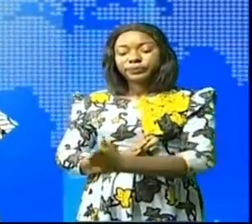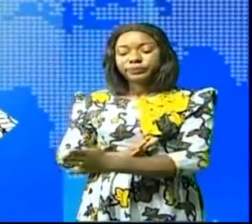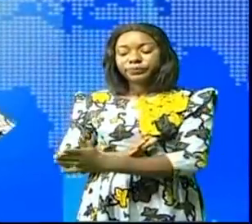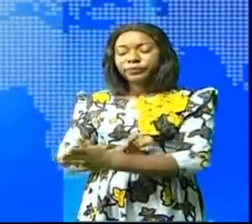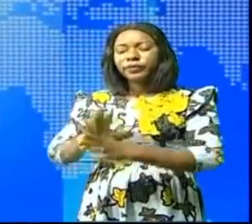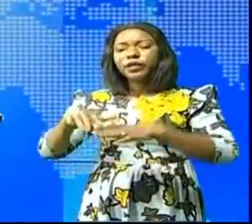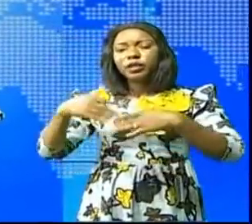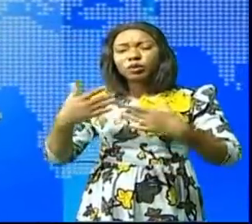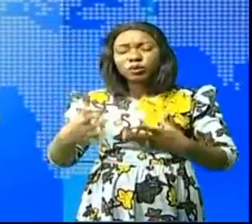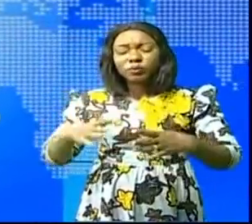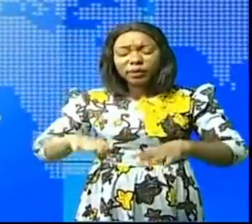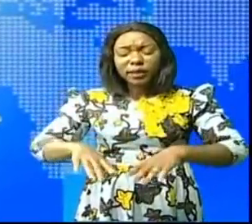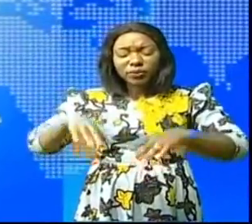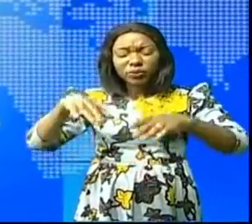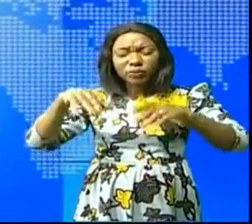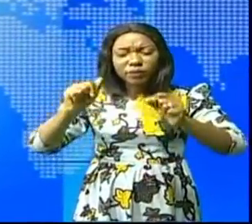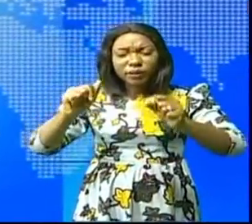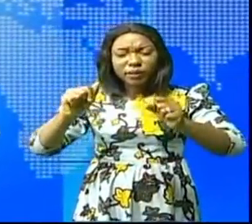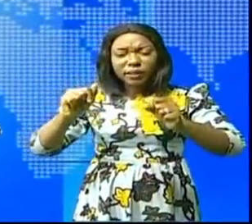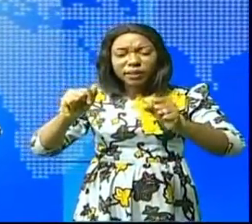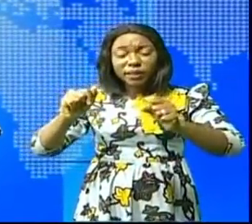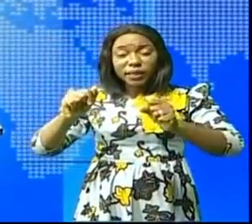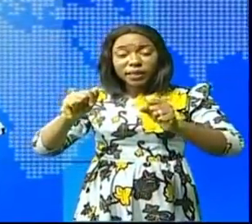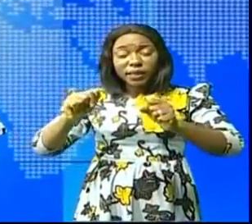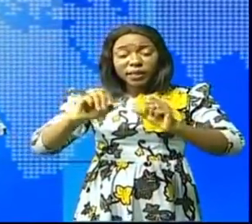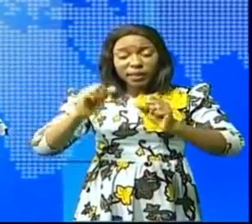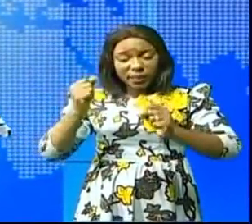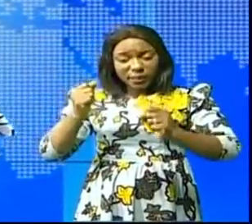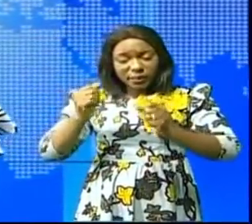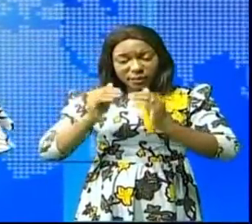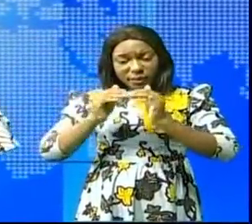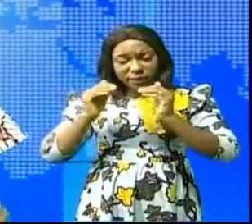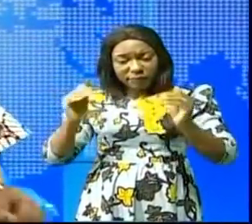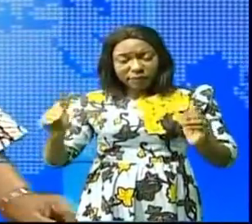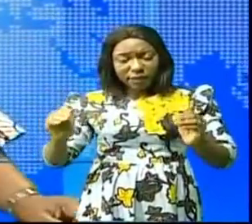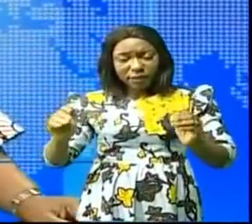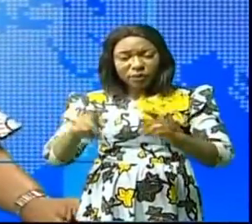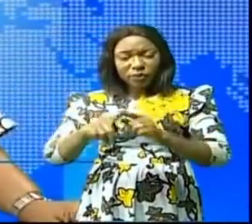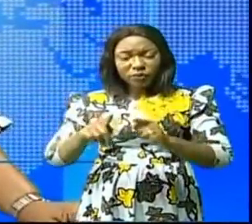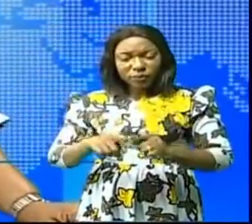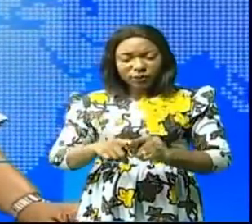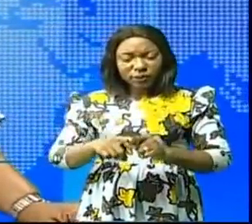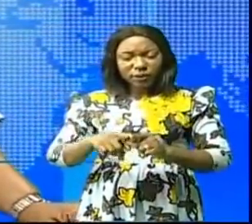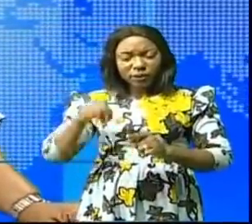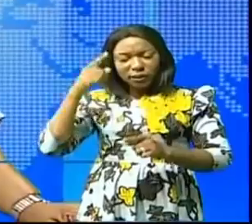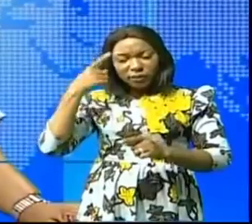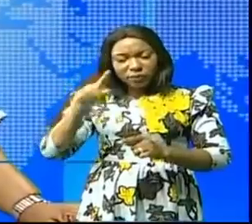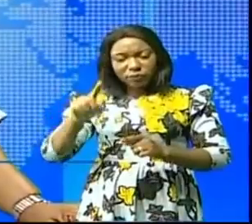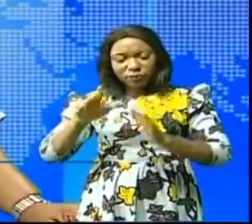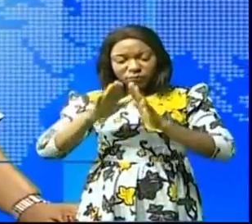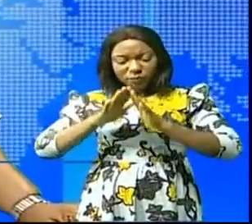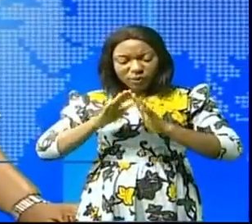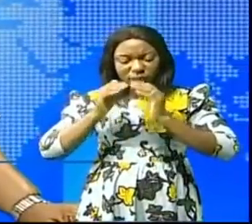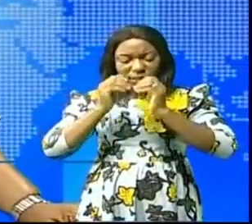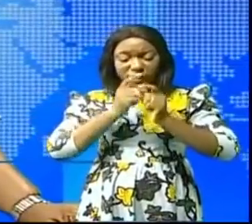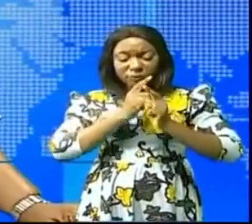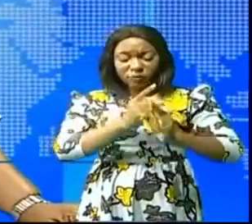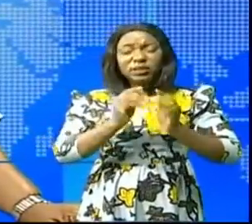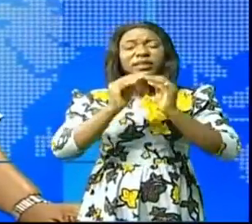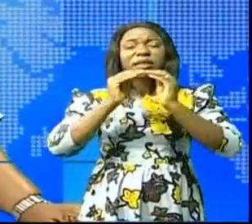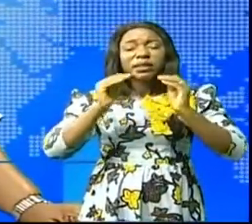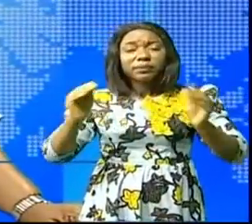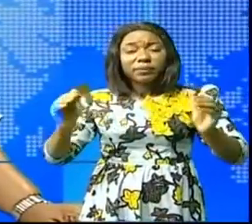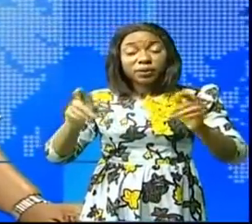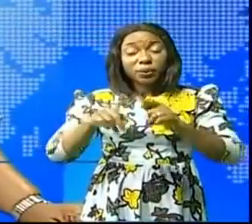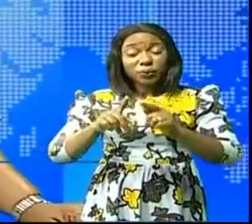Comment adopter les opérations de paix et les instruments pour rendre plus efficaces les opérations de maintien de la paix en Afrique? C'est